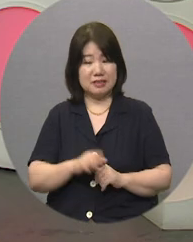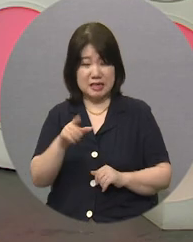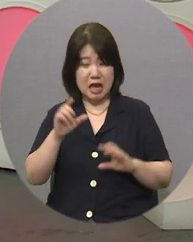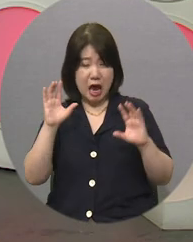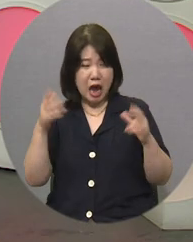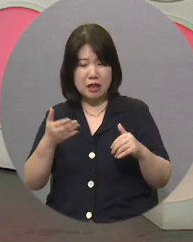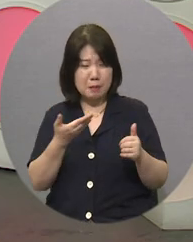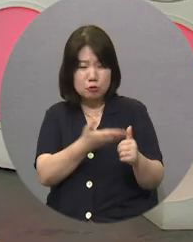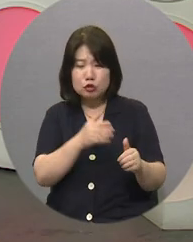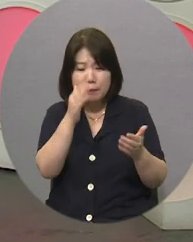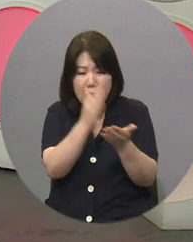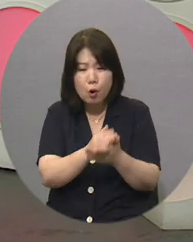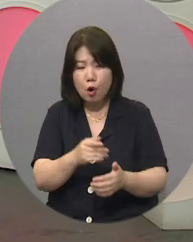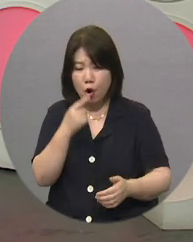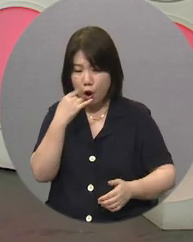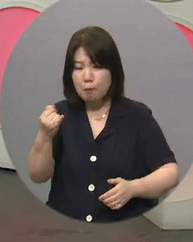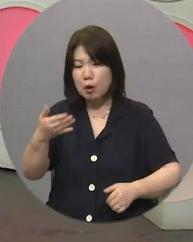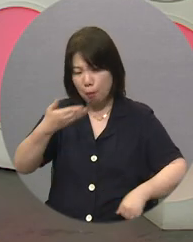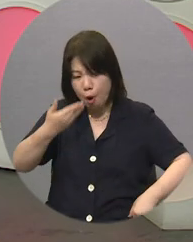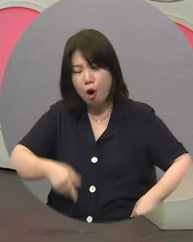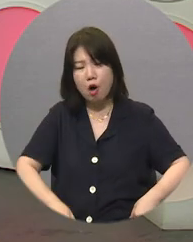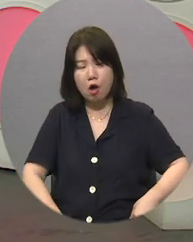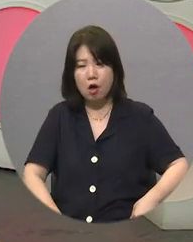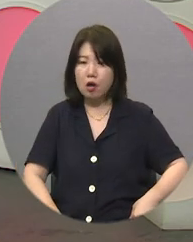애들만 챙기지 말고 엄마도 먹어야지!